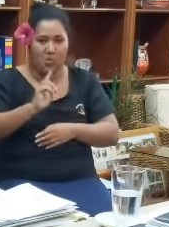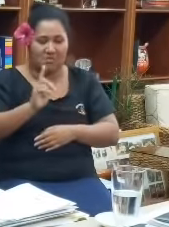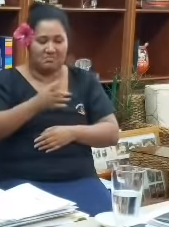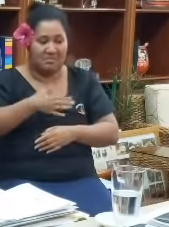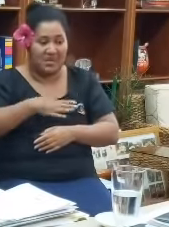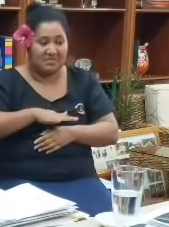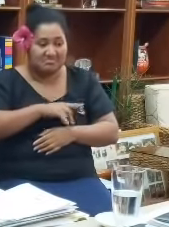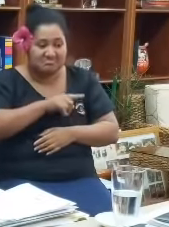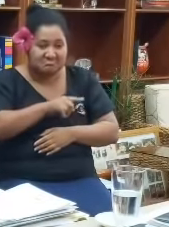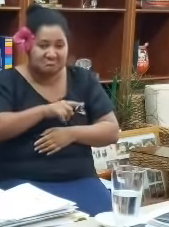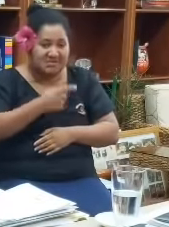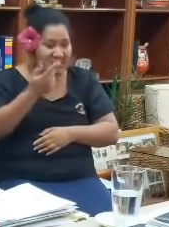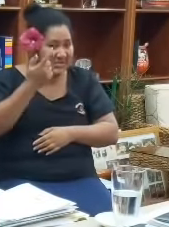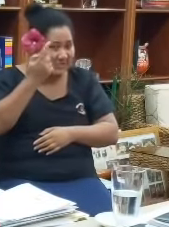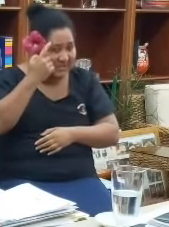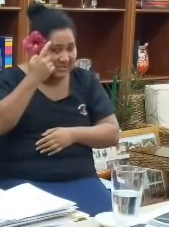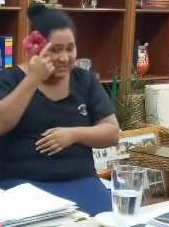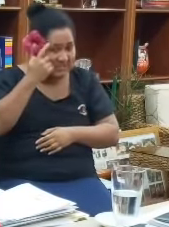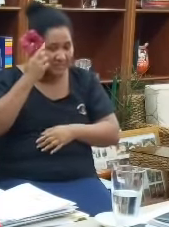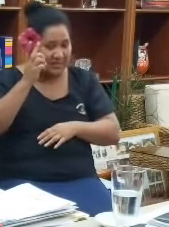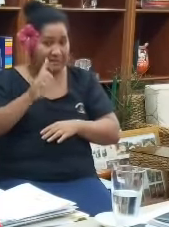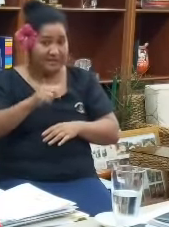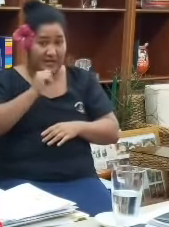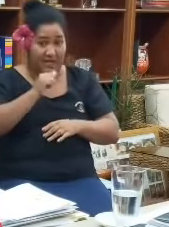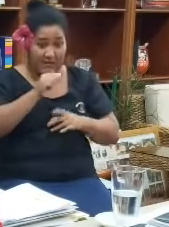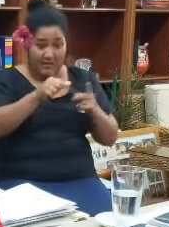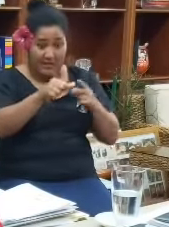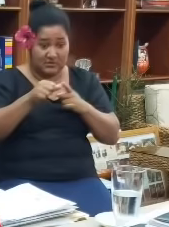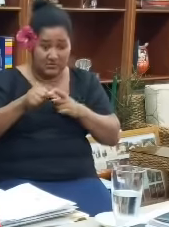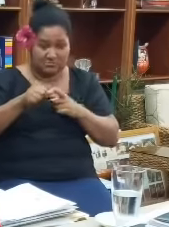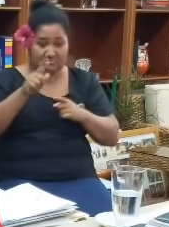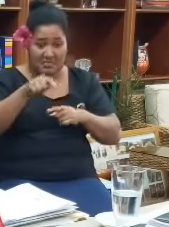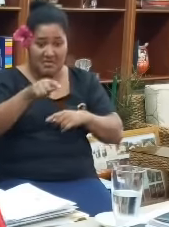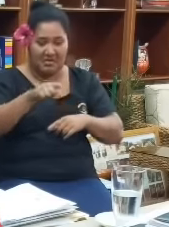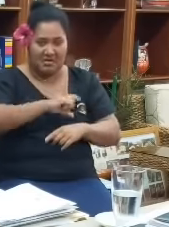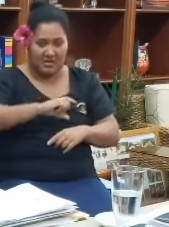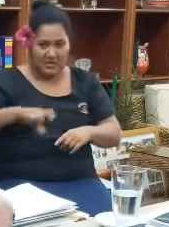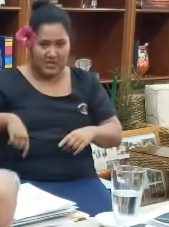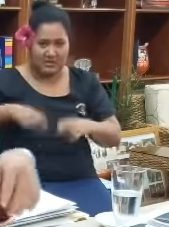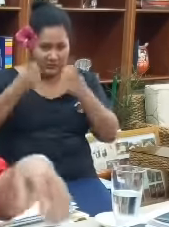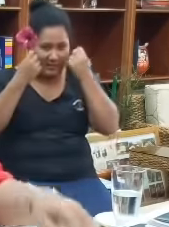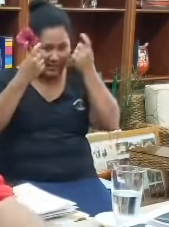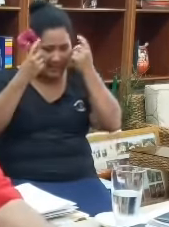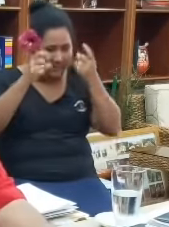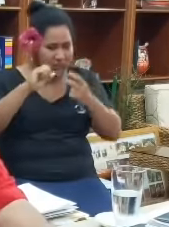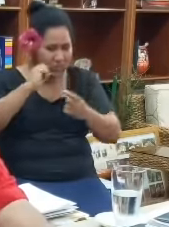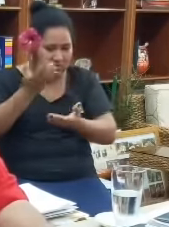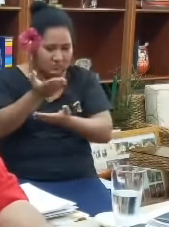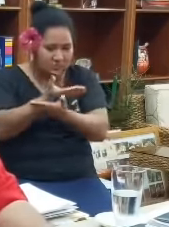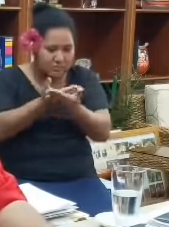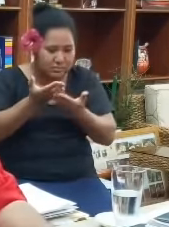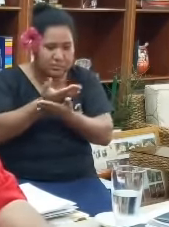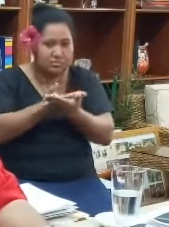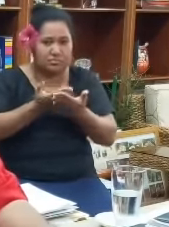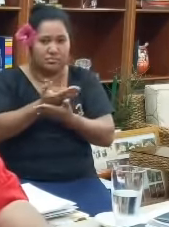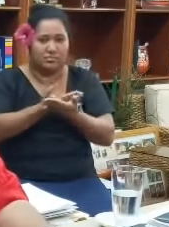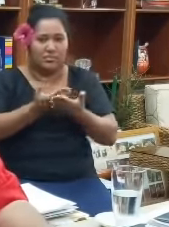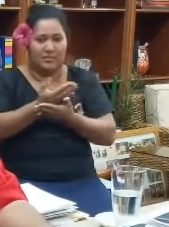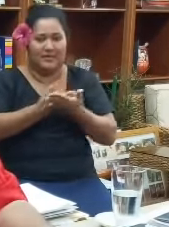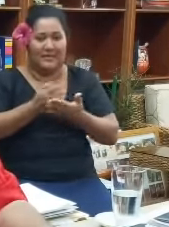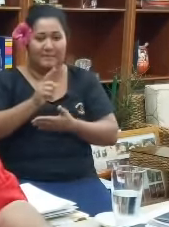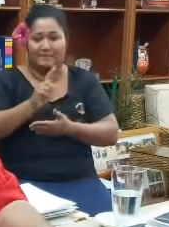ngalo ya mo me folon fin ngalo ma me me vol cabinet ma solo pulle ya